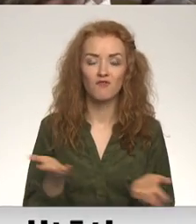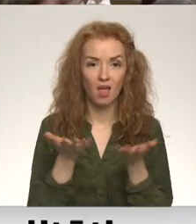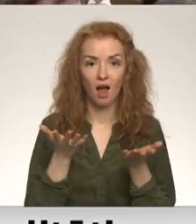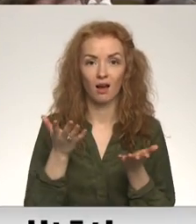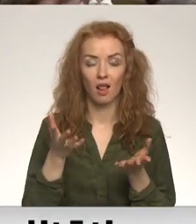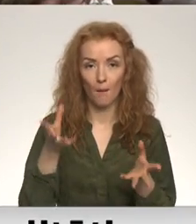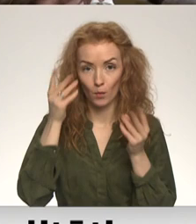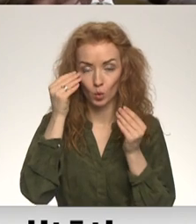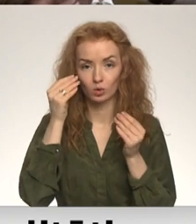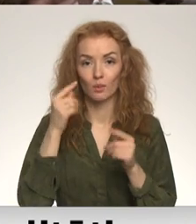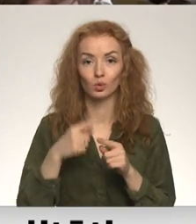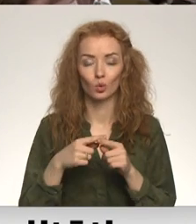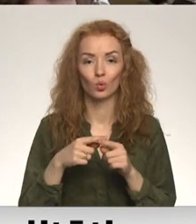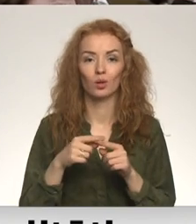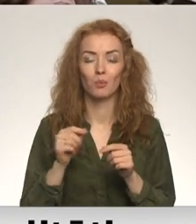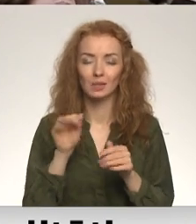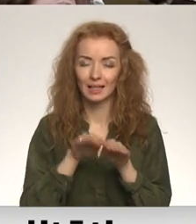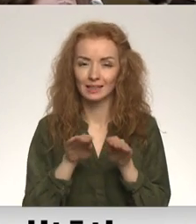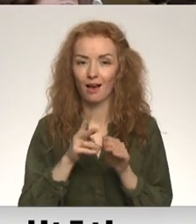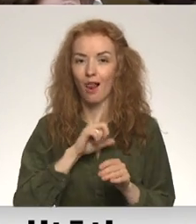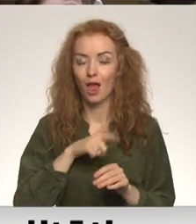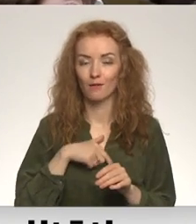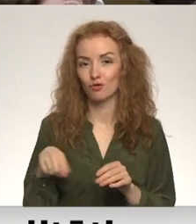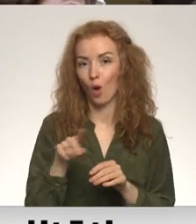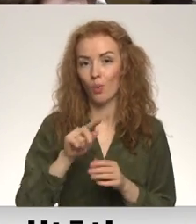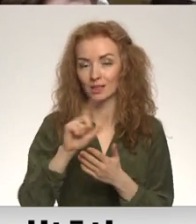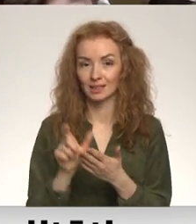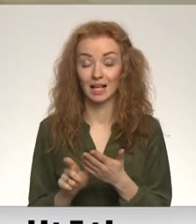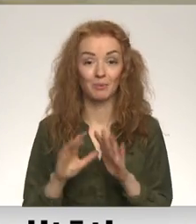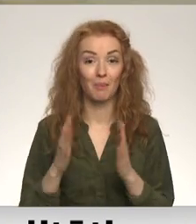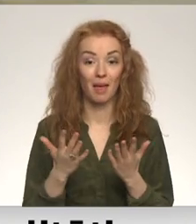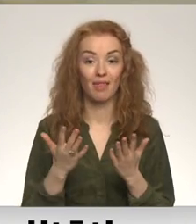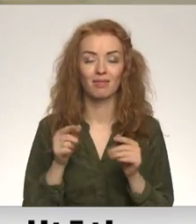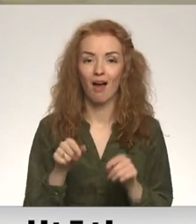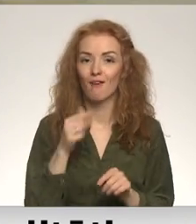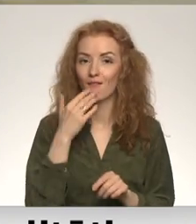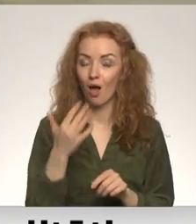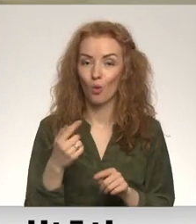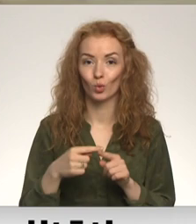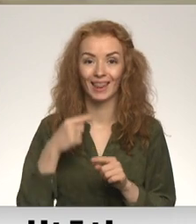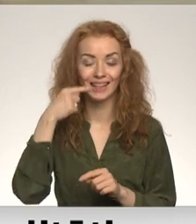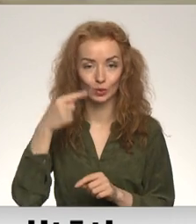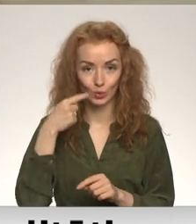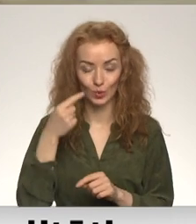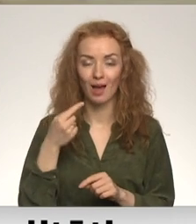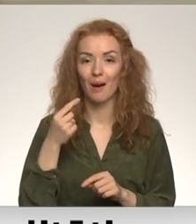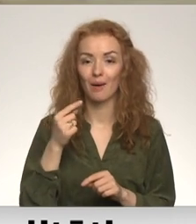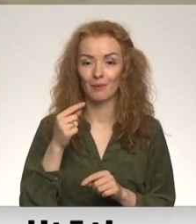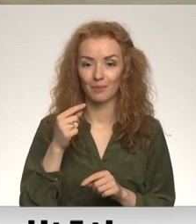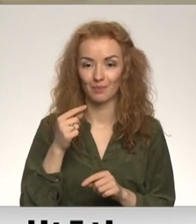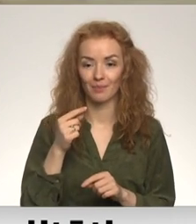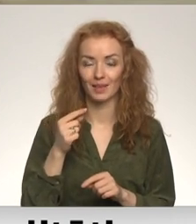un iespējams sasaucās ar latviešu tādu dziesmu kaut kādā veidā drusiņu. Bet tā valoda un izruna, protams, ir tā,